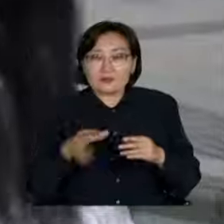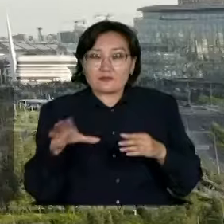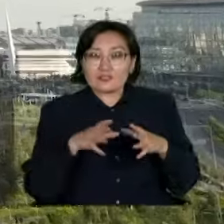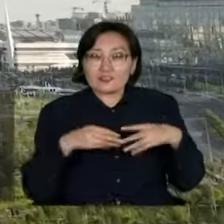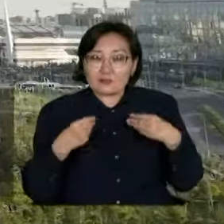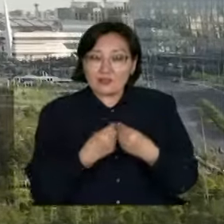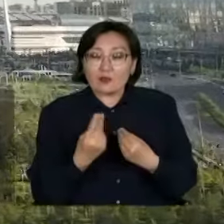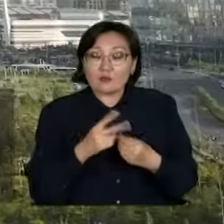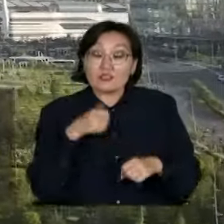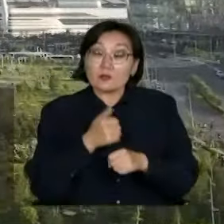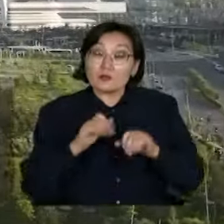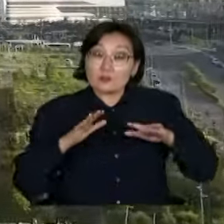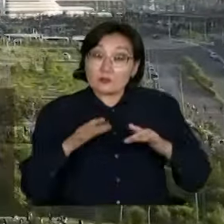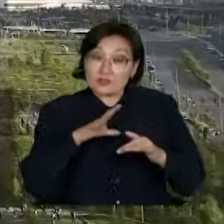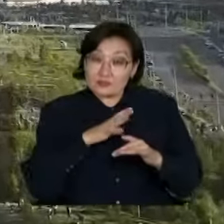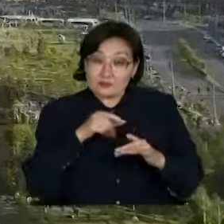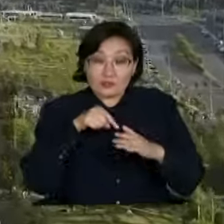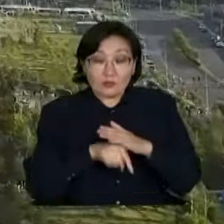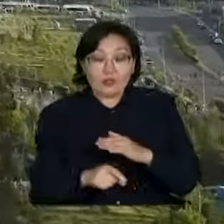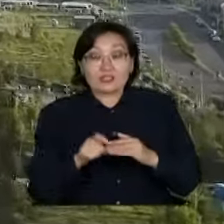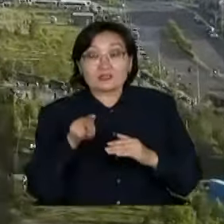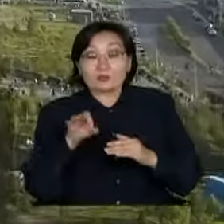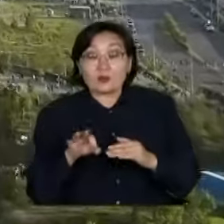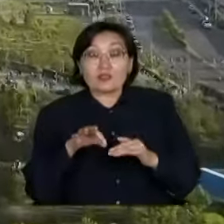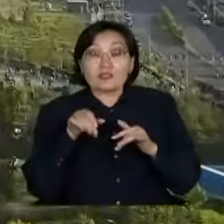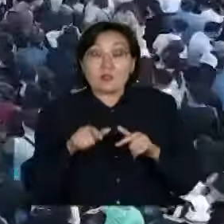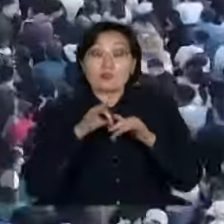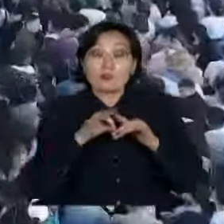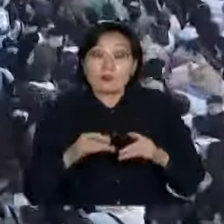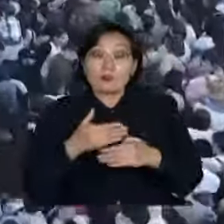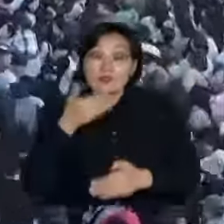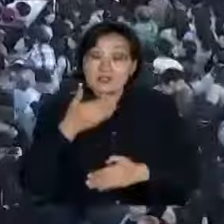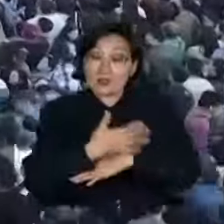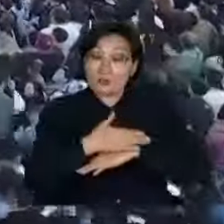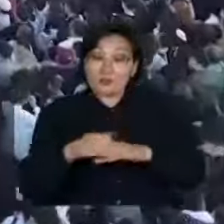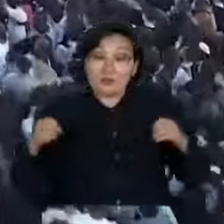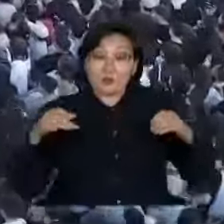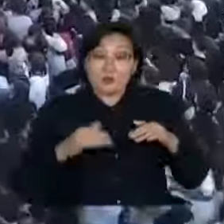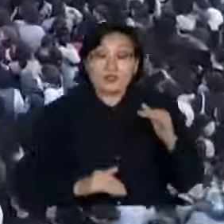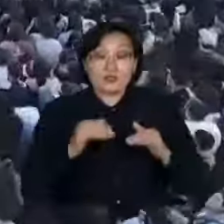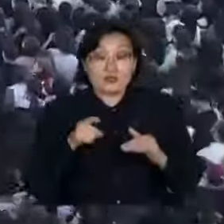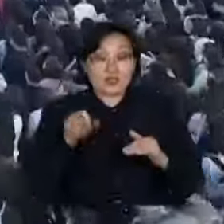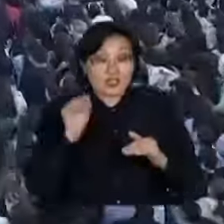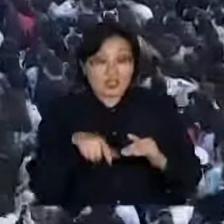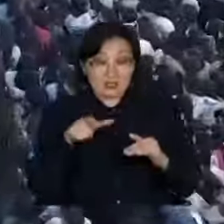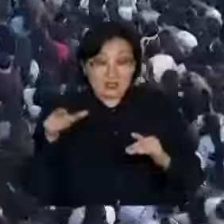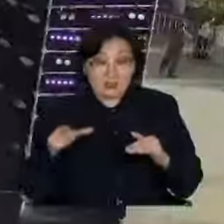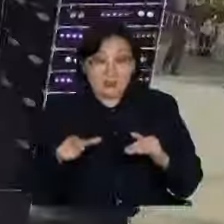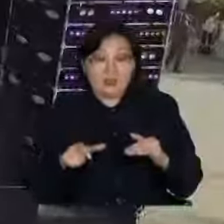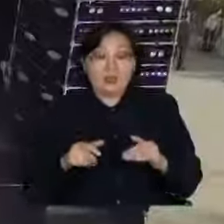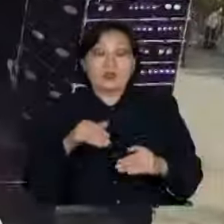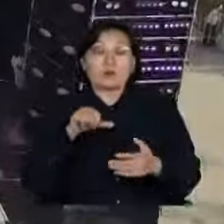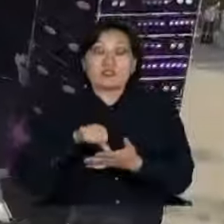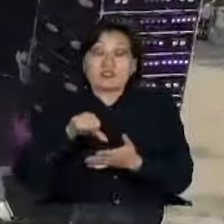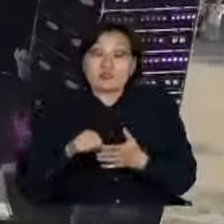пара. Главное событие состоялось в парке Экспо, где прошел концерт под открытым небом, собравший свыше 100 тысяч жителей. На сцене выступали